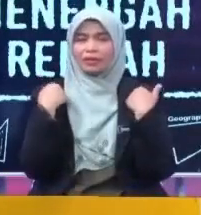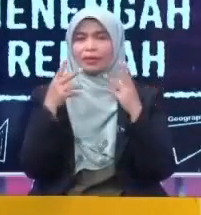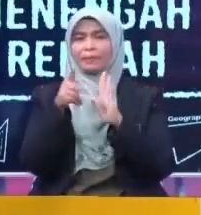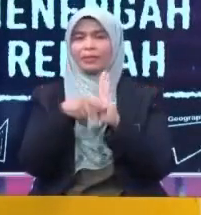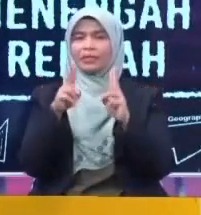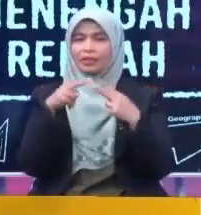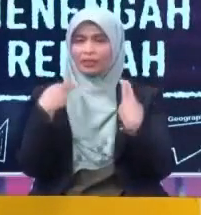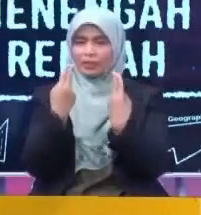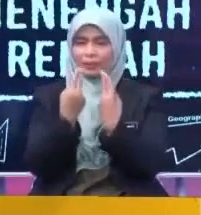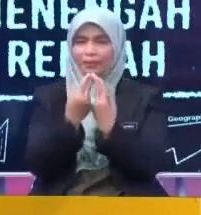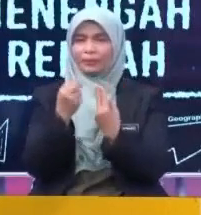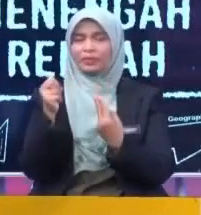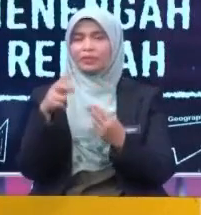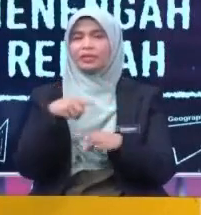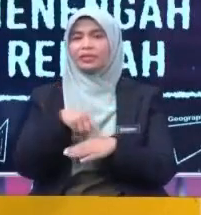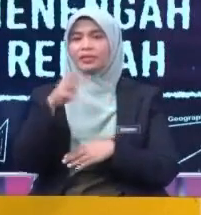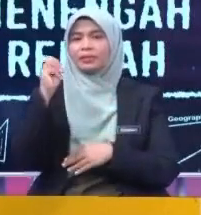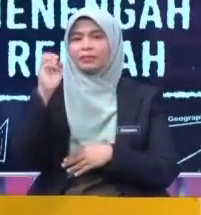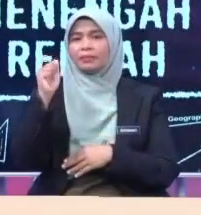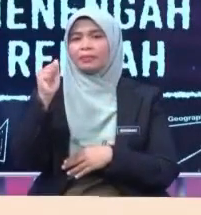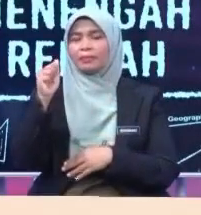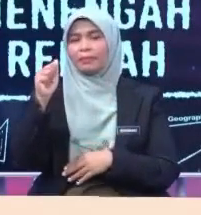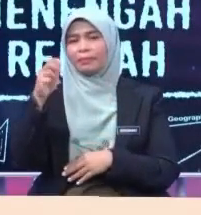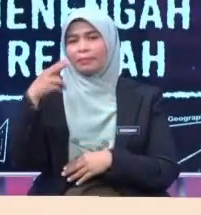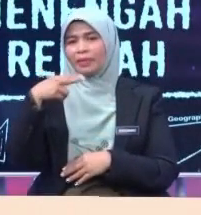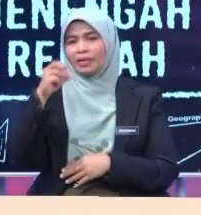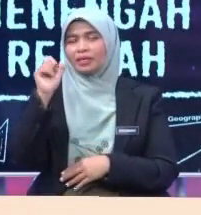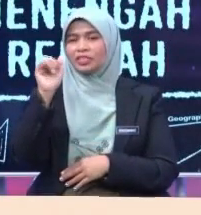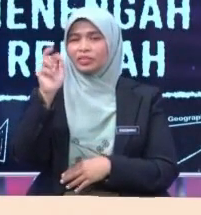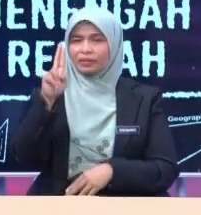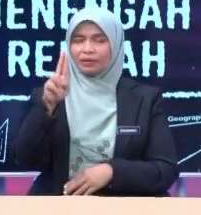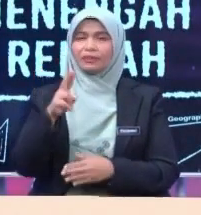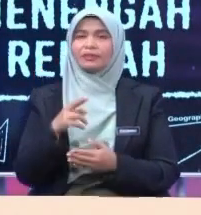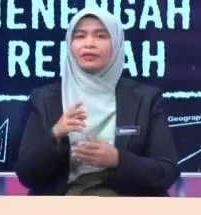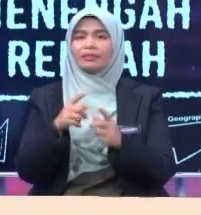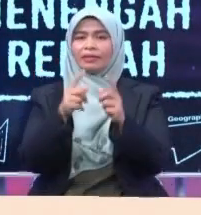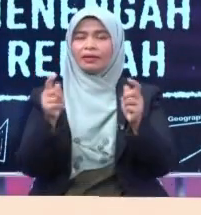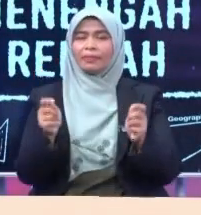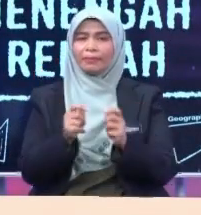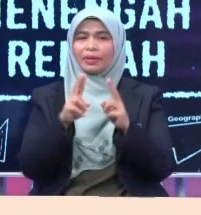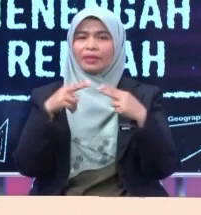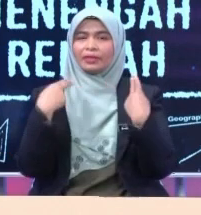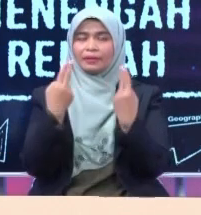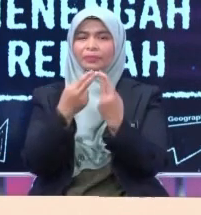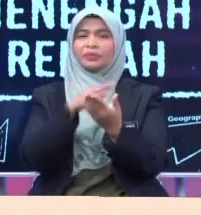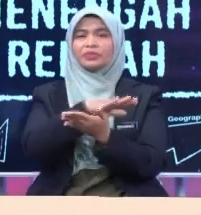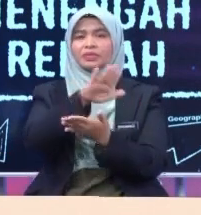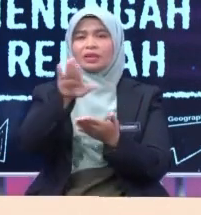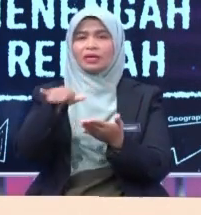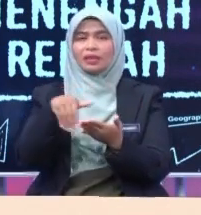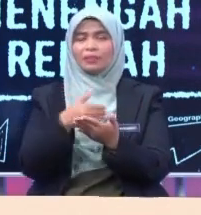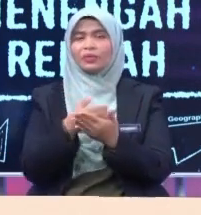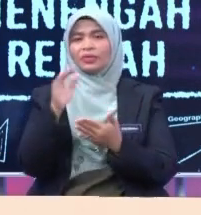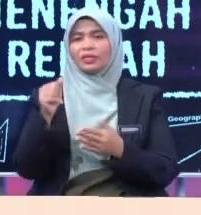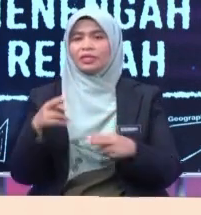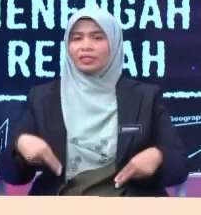di mahsyar. Perhimpunan di mahsyar ni, mahsyar ialah tempat perhimpunan semua makhluk yang dihidupkan semula dan